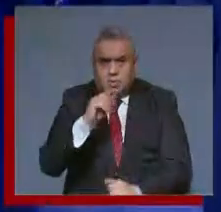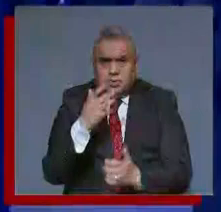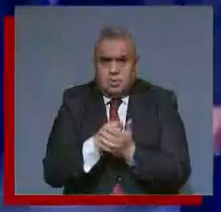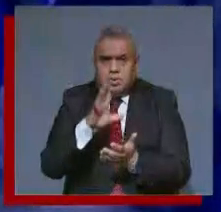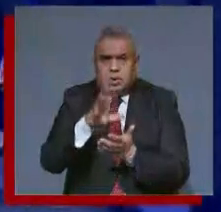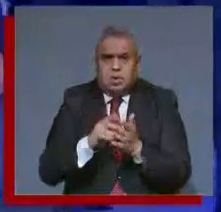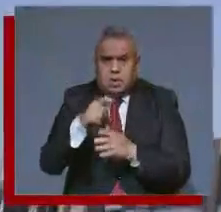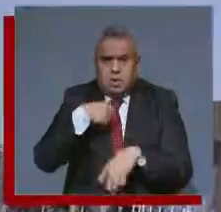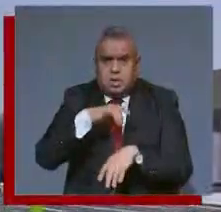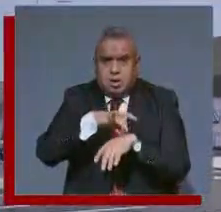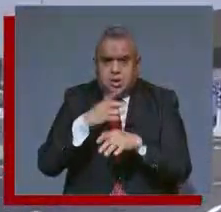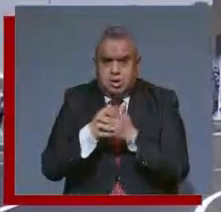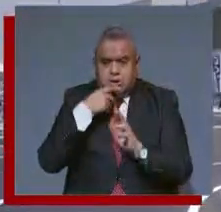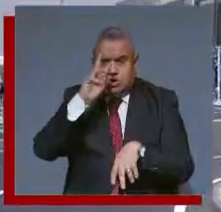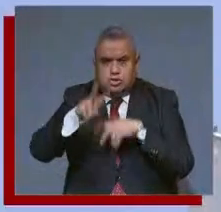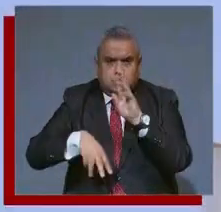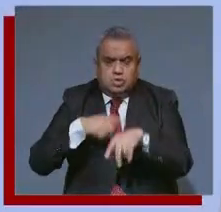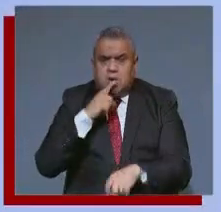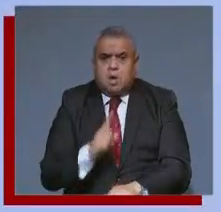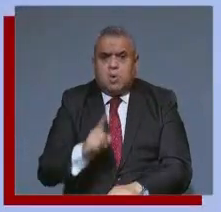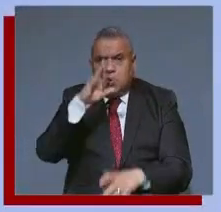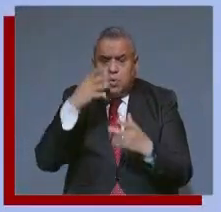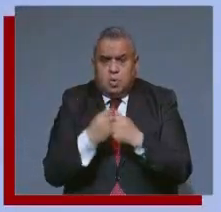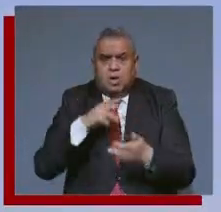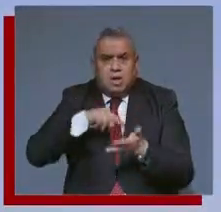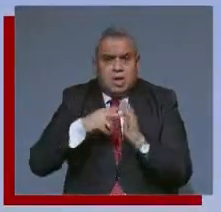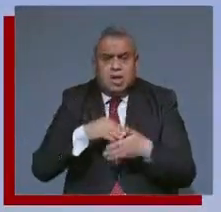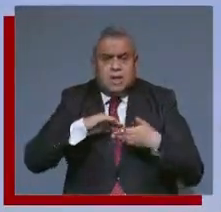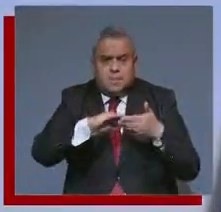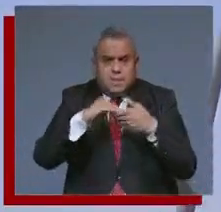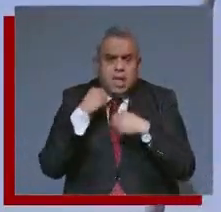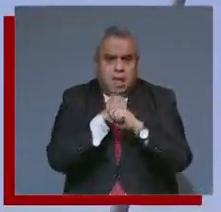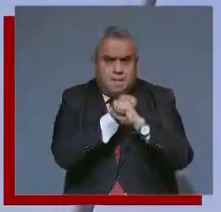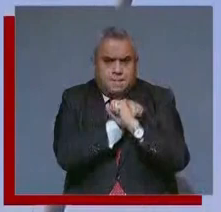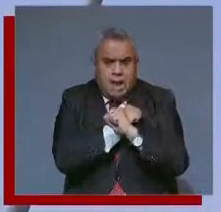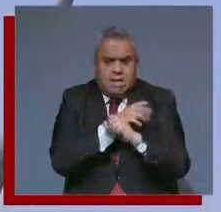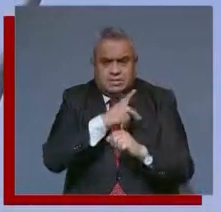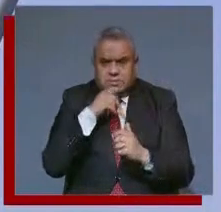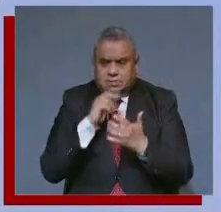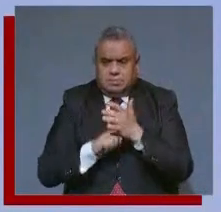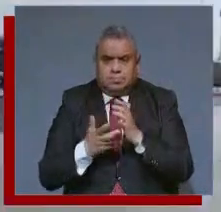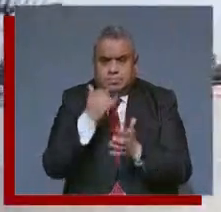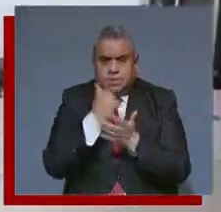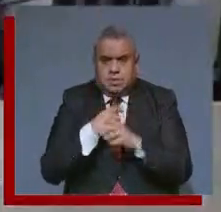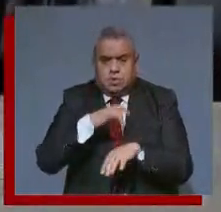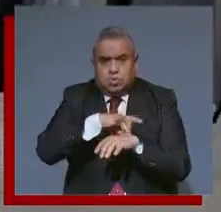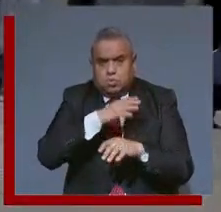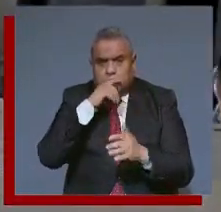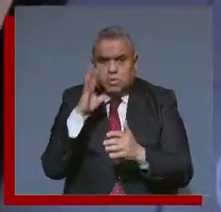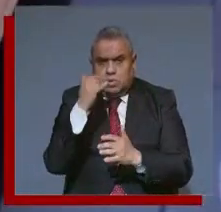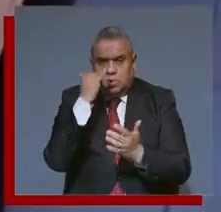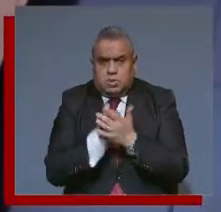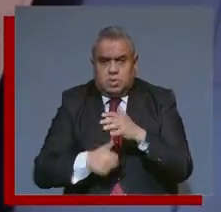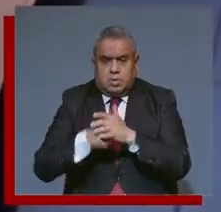الهيئة المصرية للشراء الموحد والإمداد والتموين الطبي وإدارة التكنولوجيا الطبية الدورة